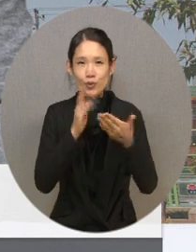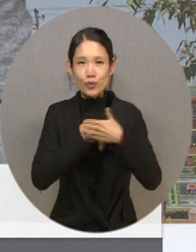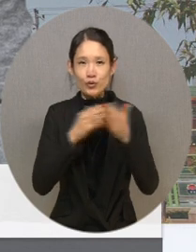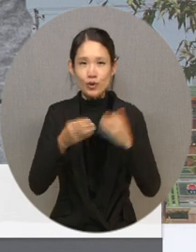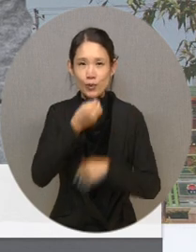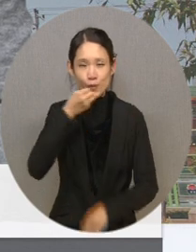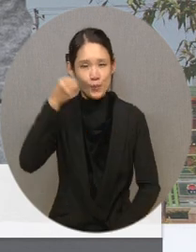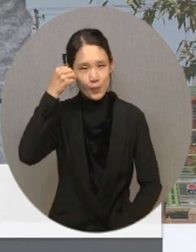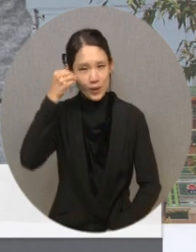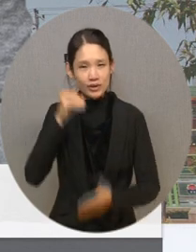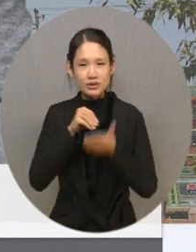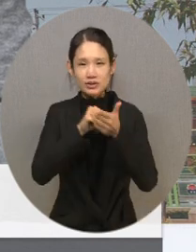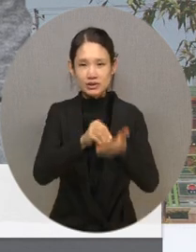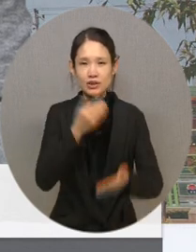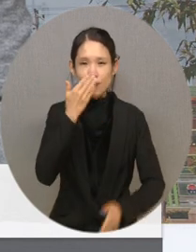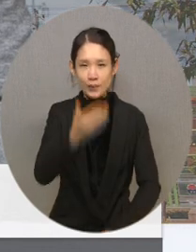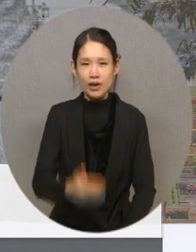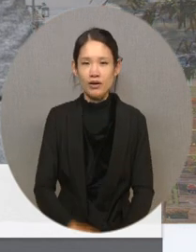됩니다.